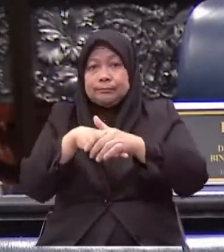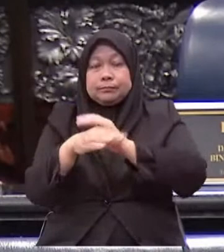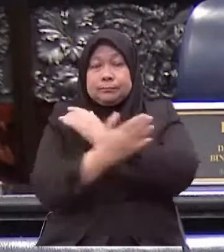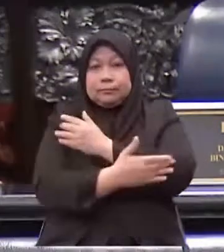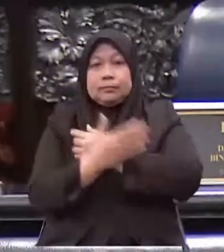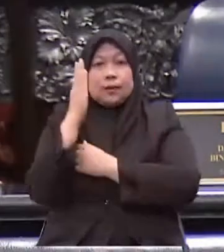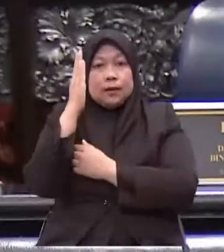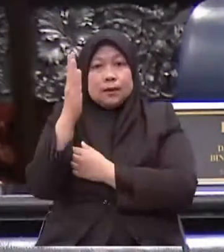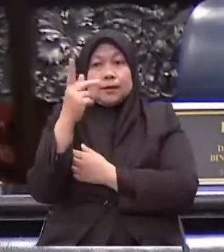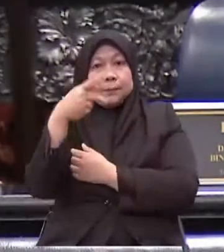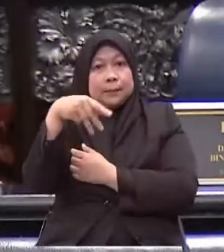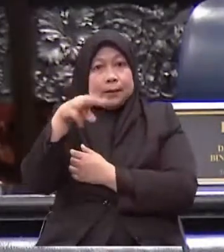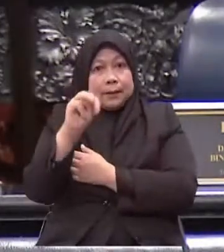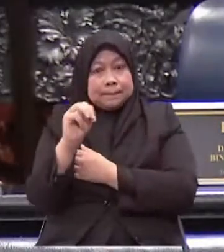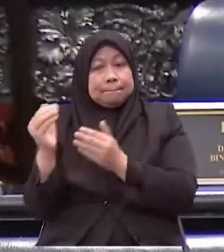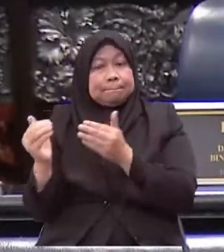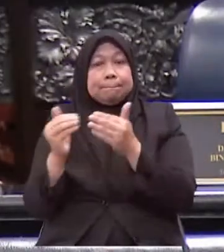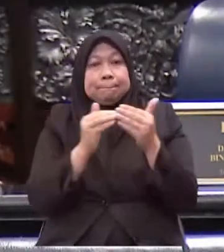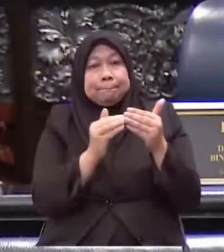tersebut